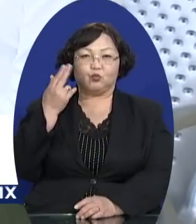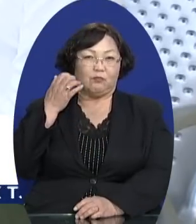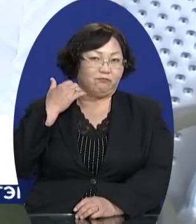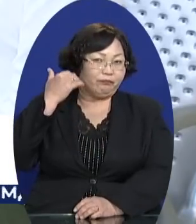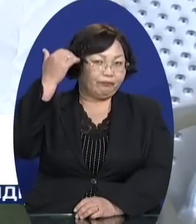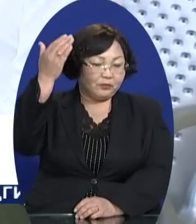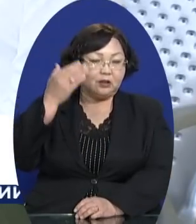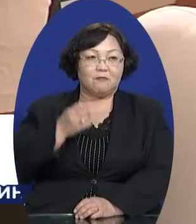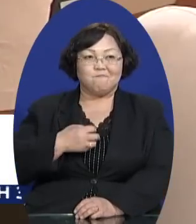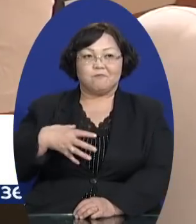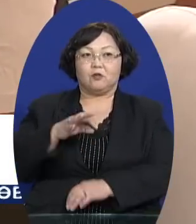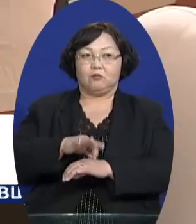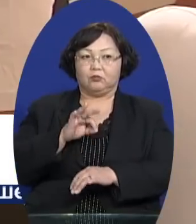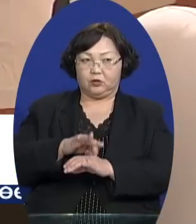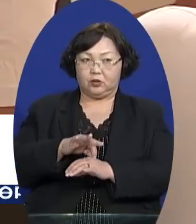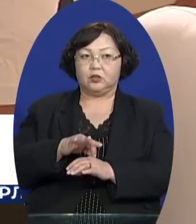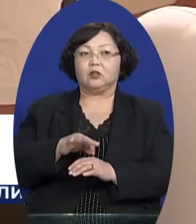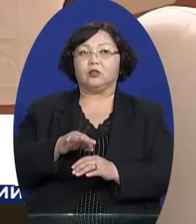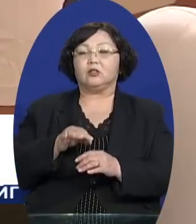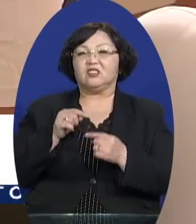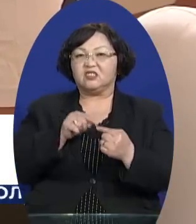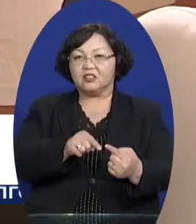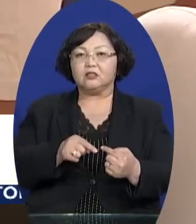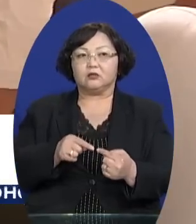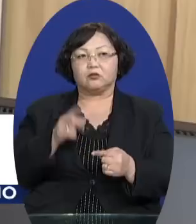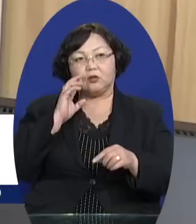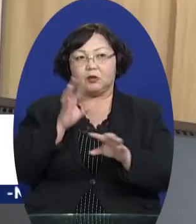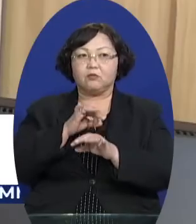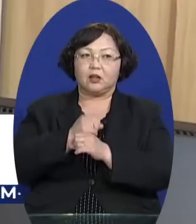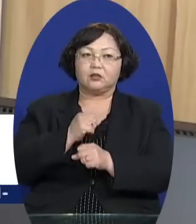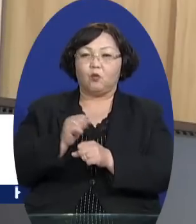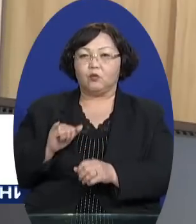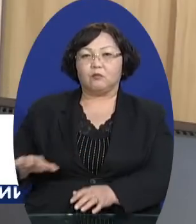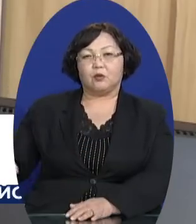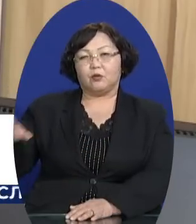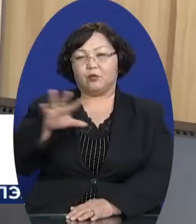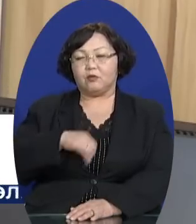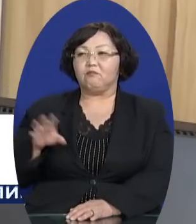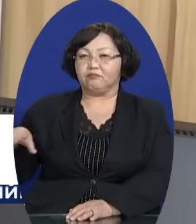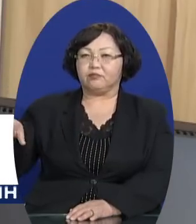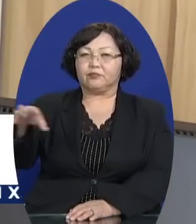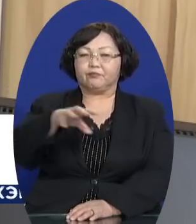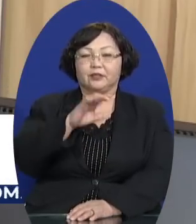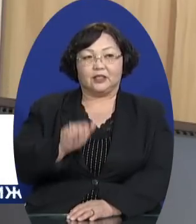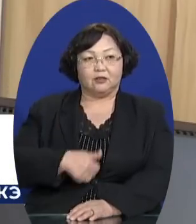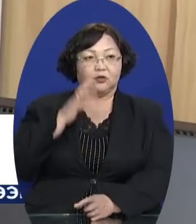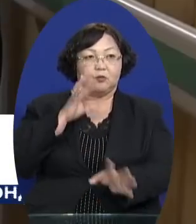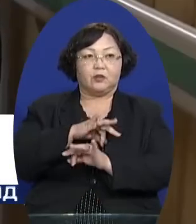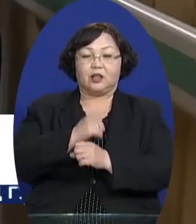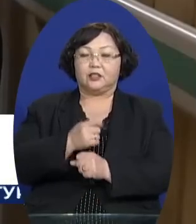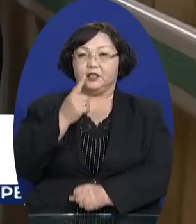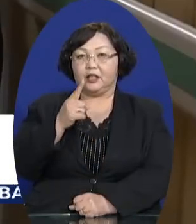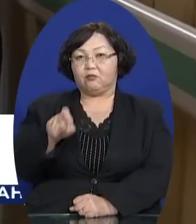хавдар эсрэг үндэсний аяныг жил бүр уламжлал болгон зохион байгуулсаар ирсэн. Улс орон даяар идэвхтэй хэрэгжиж байгаа эдгээр аянд нийт